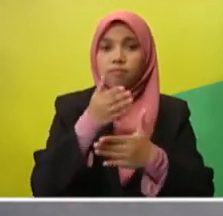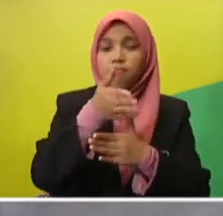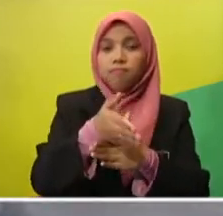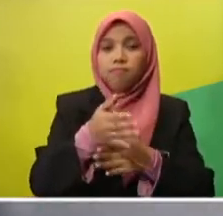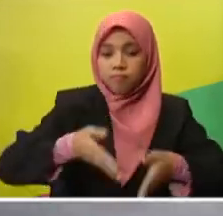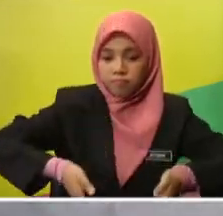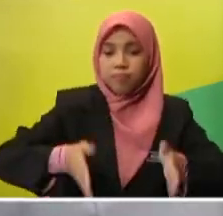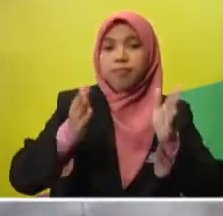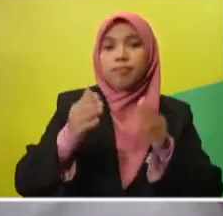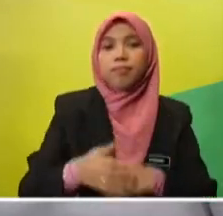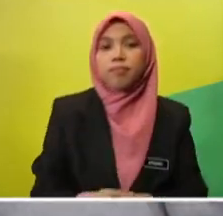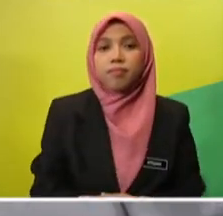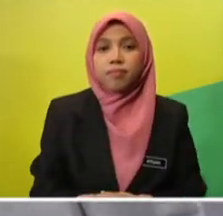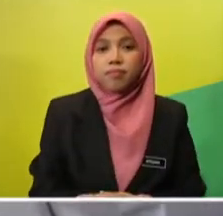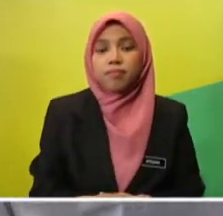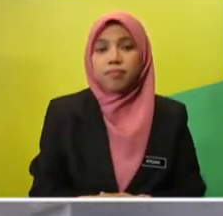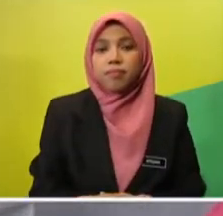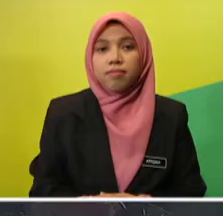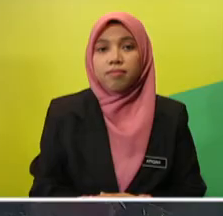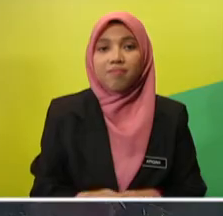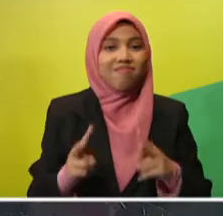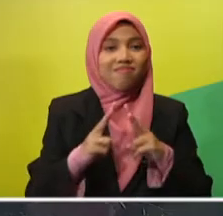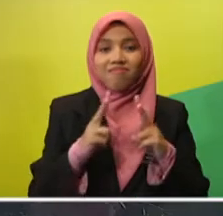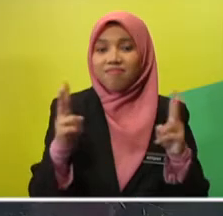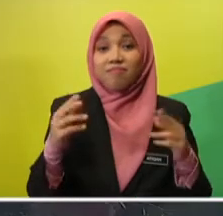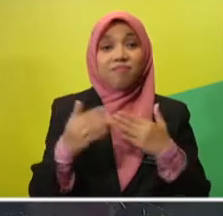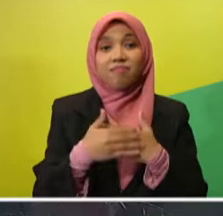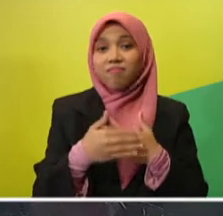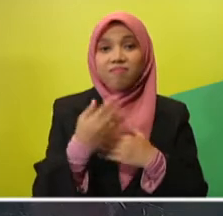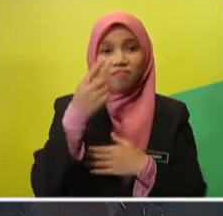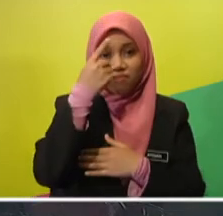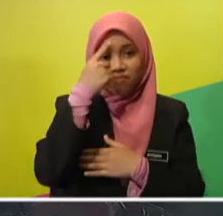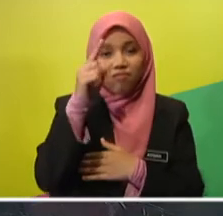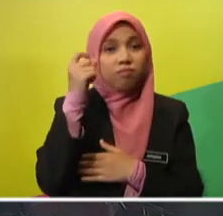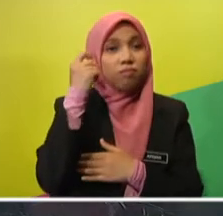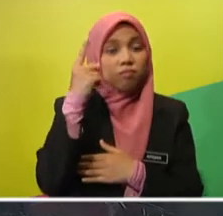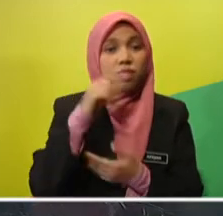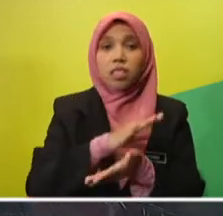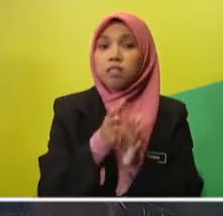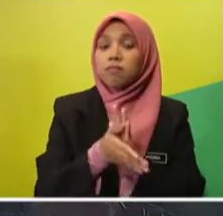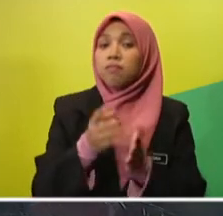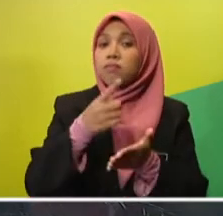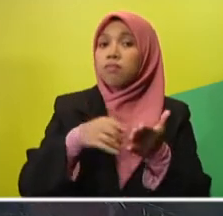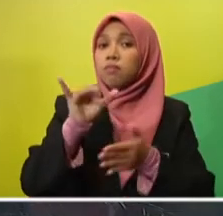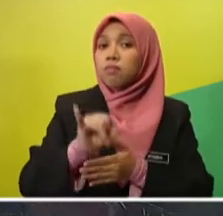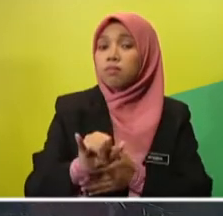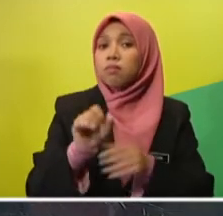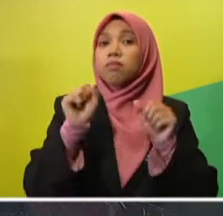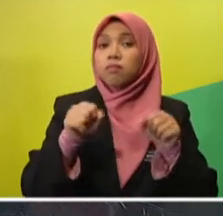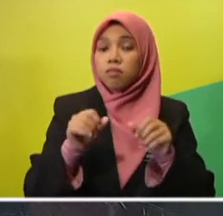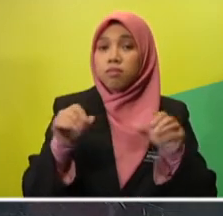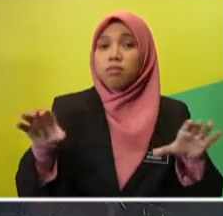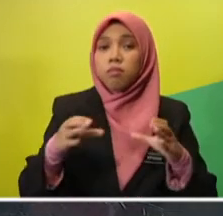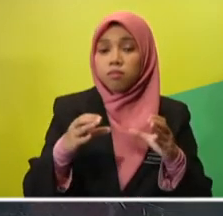Okey. Sangat mudah ya cikgu untuk difahamkan. Jadi, apa yang perlu dilakukan bagi mereka yang